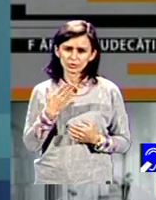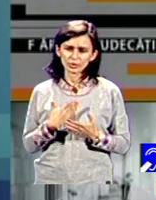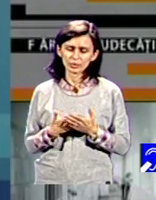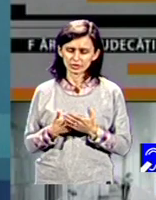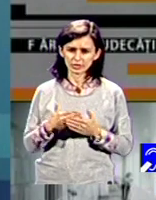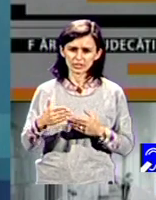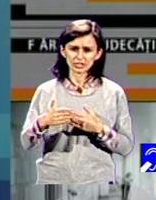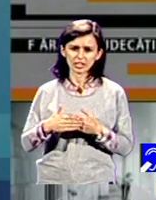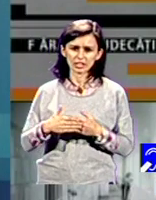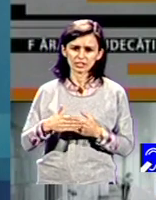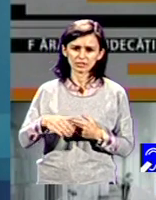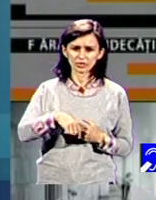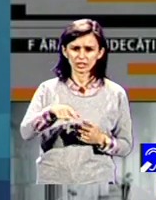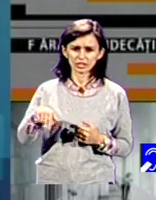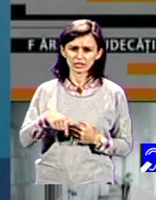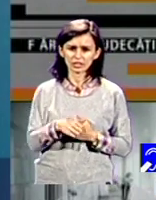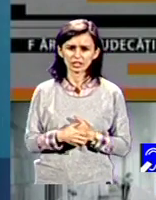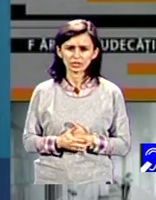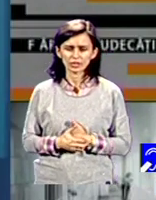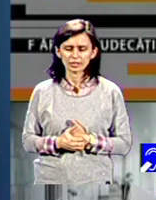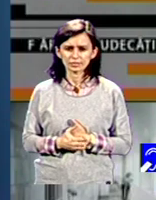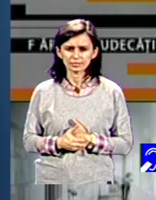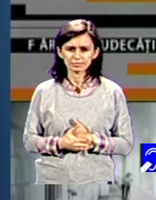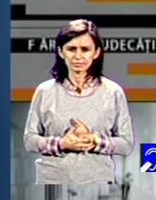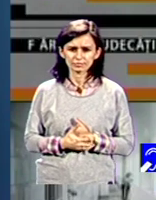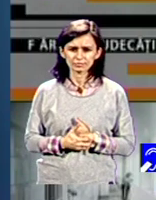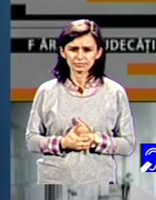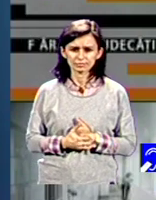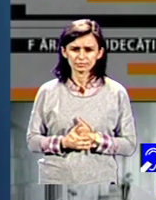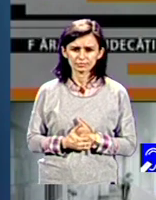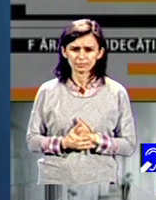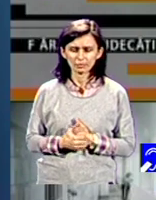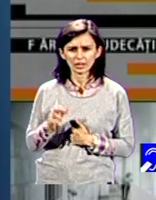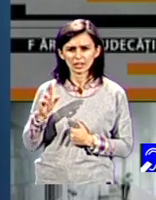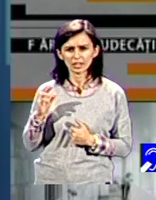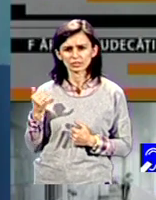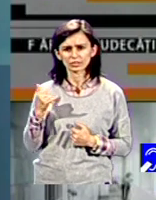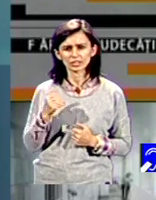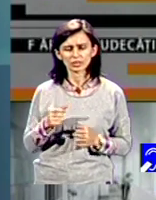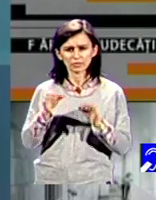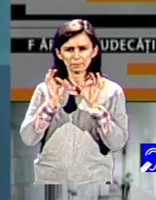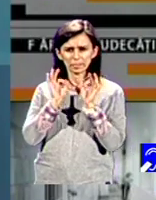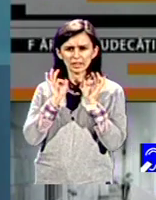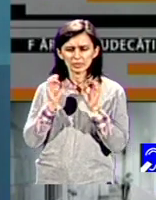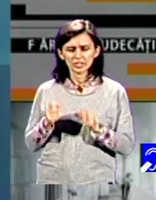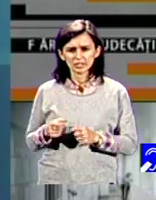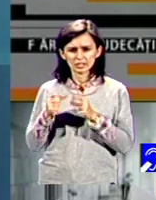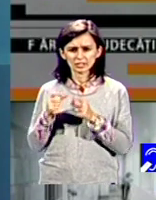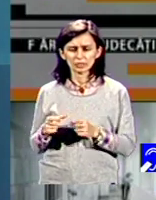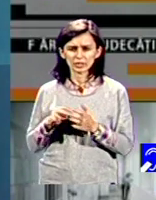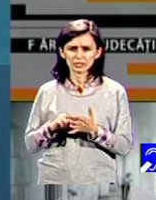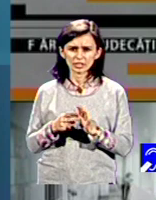pentru că ești astăzi alături de noi Radu Ștefan doamnelor domnilor e cel care vine cu o specializare practic din domeniul